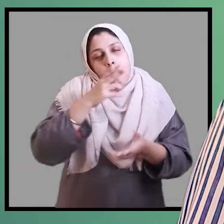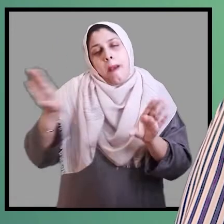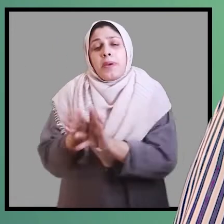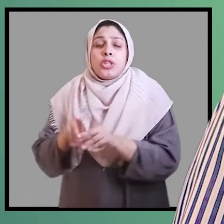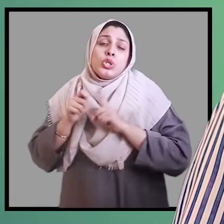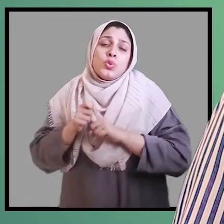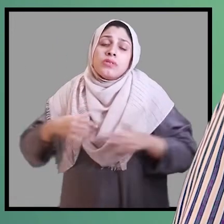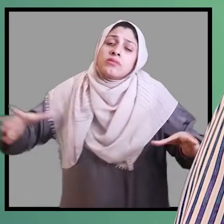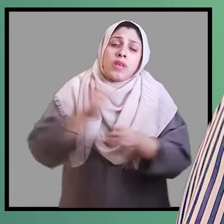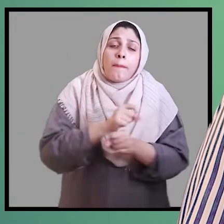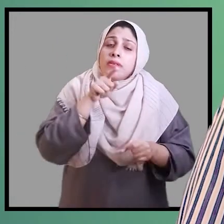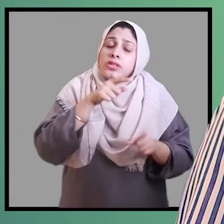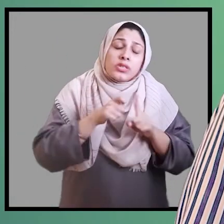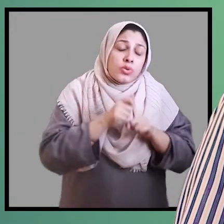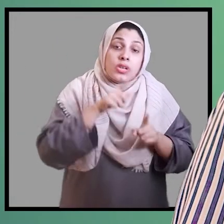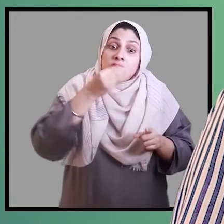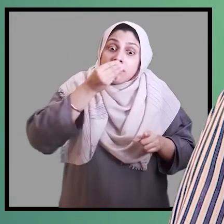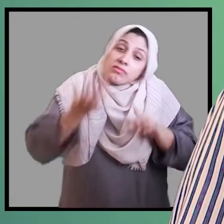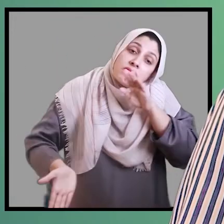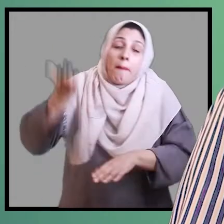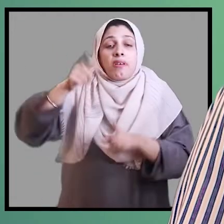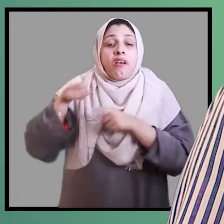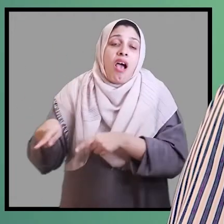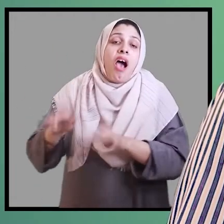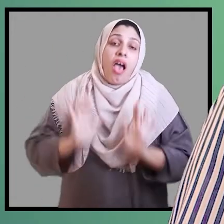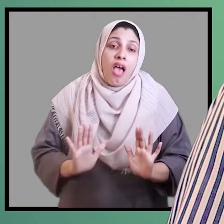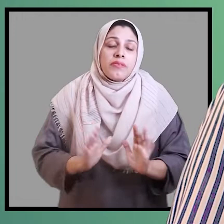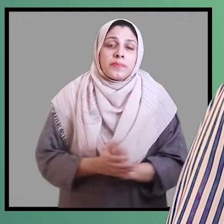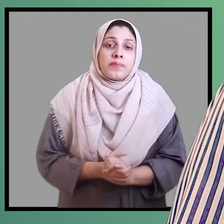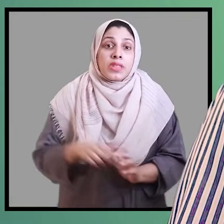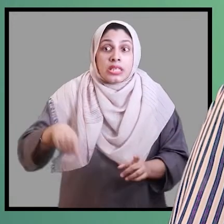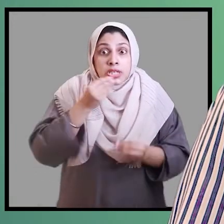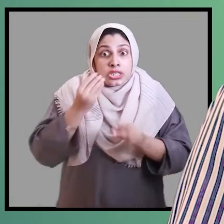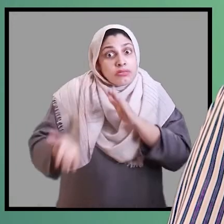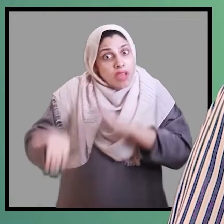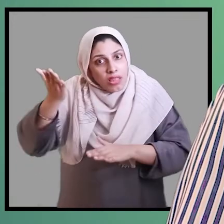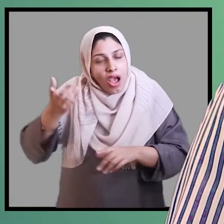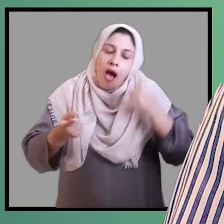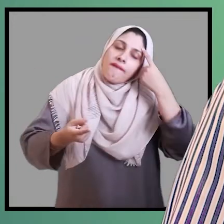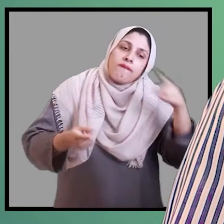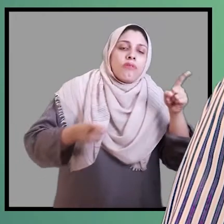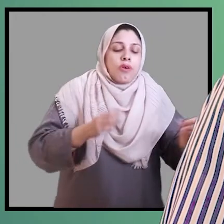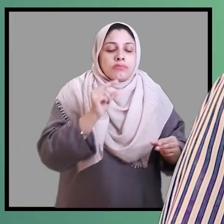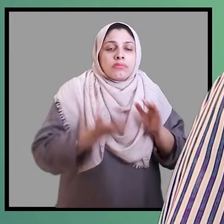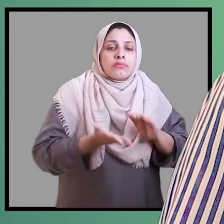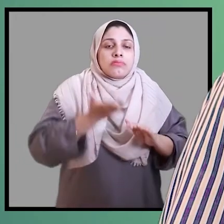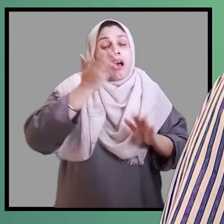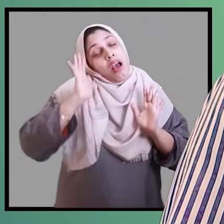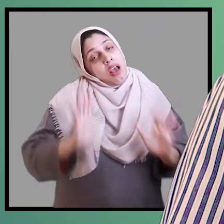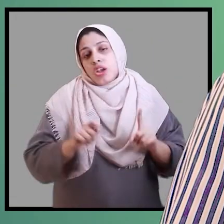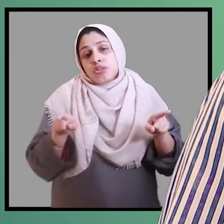और कोलेस्ट्रॉल भी कंट्रोल होगा। अगर आप स्मोकर हैं तो स्मोकिंग बंद करें, ये सारे फैक्टर्स जो हैं वो आपके शुगर को बढ़ाते हैं